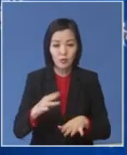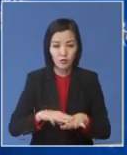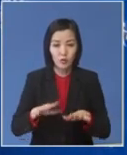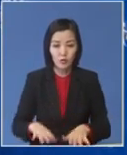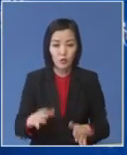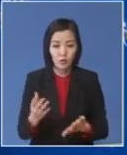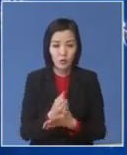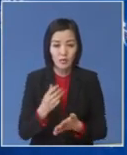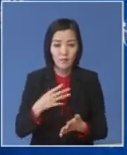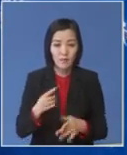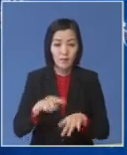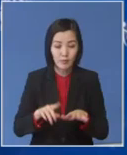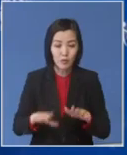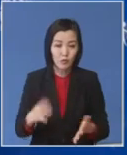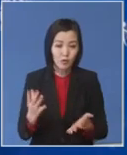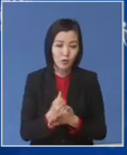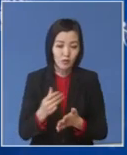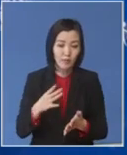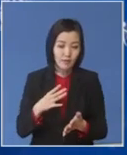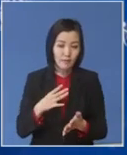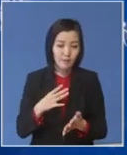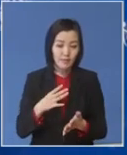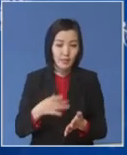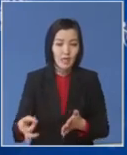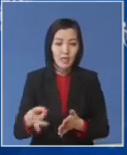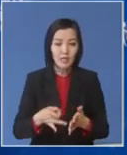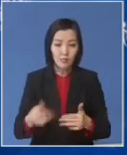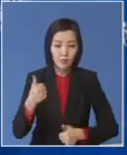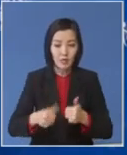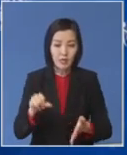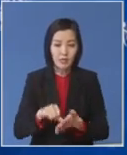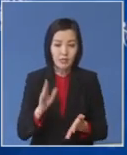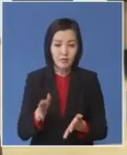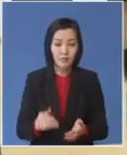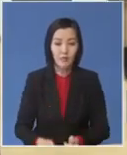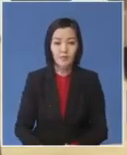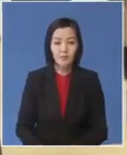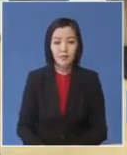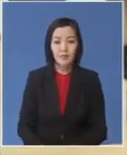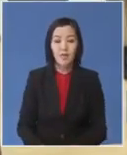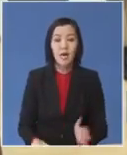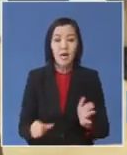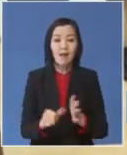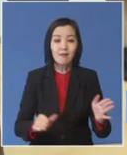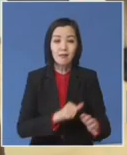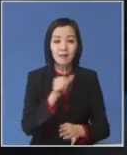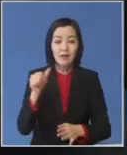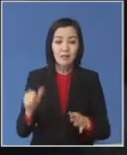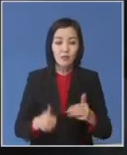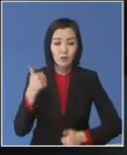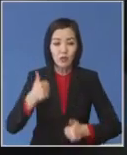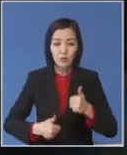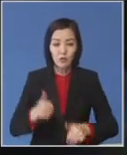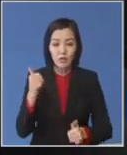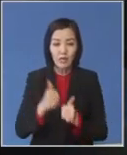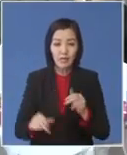қалған едім. Биыл міне 1-ші орын алып, енді республикада топ жарып шығам деп ойлаймын. 6 сағатқа созылған дүбірлі додада